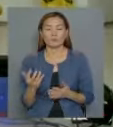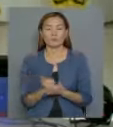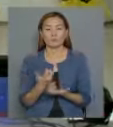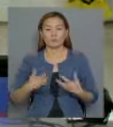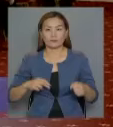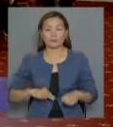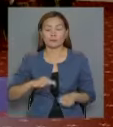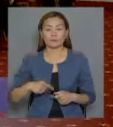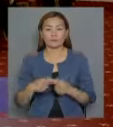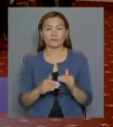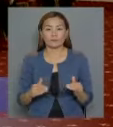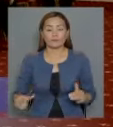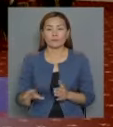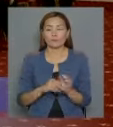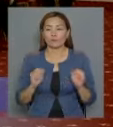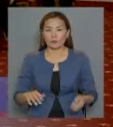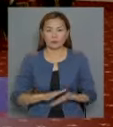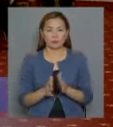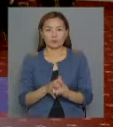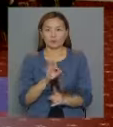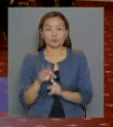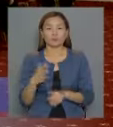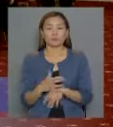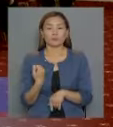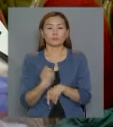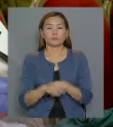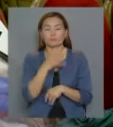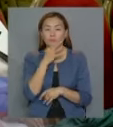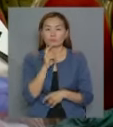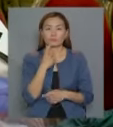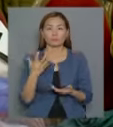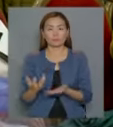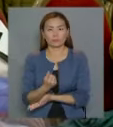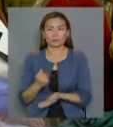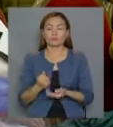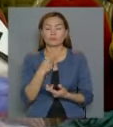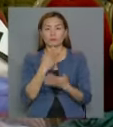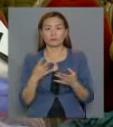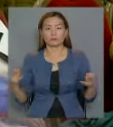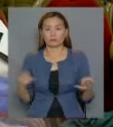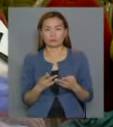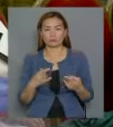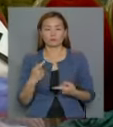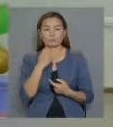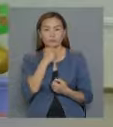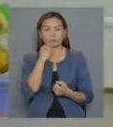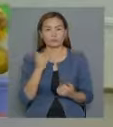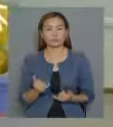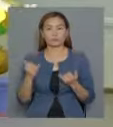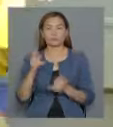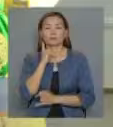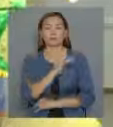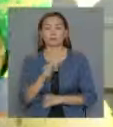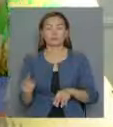табандылығы келешек ұрпаққа өнеге. Бұл шараның мақсаты жеңістің қандай қиыншылықпен келгенін көрсетіп, ардагерлерді ұлықтап, жас